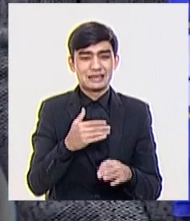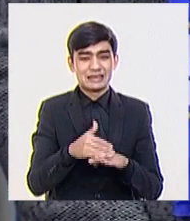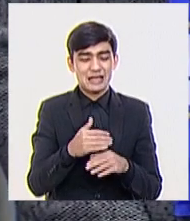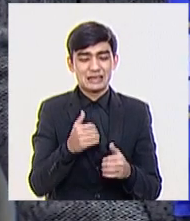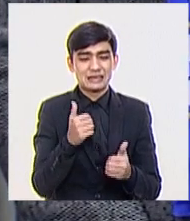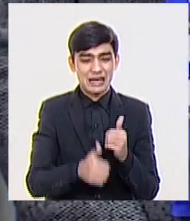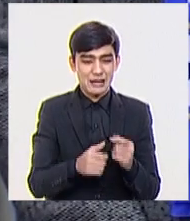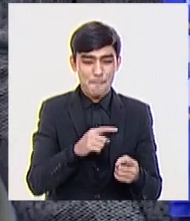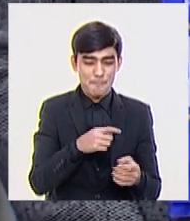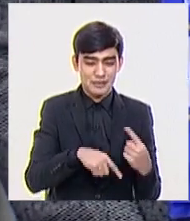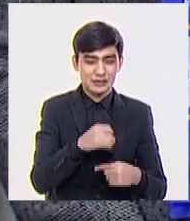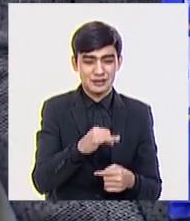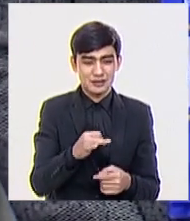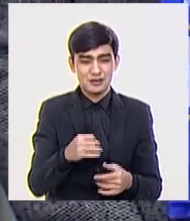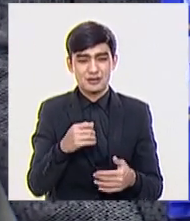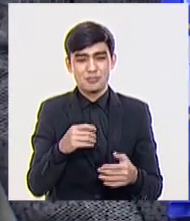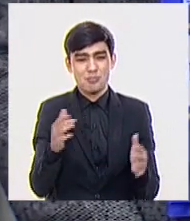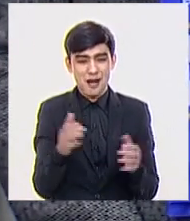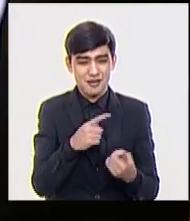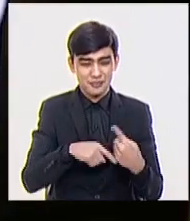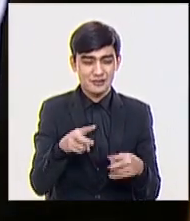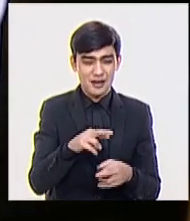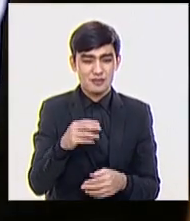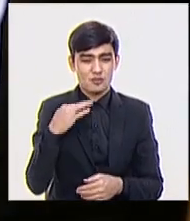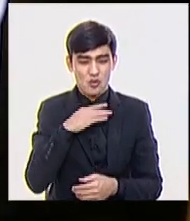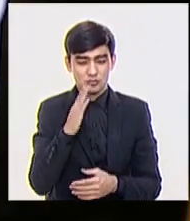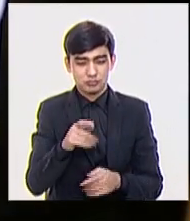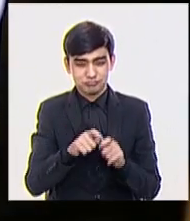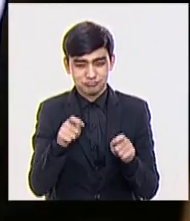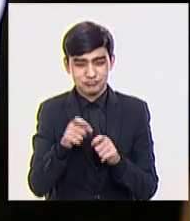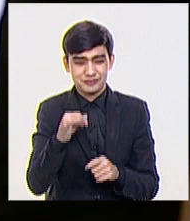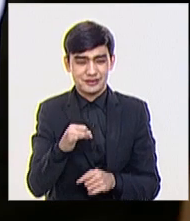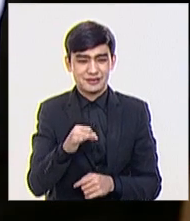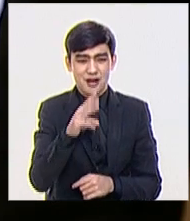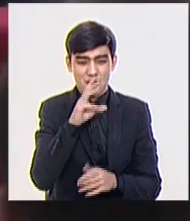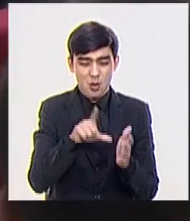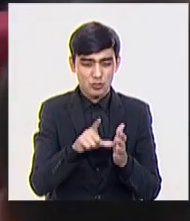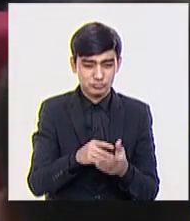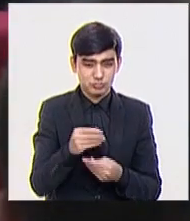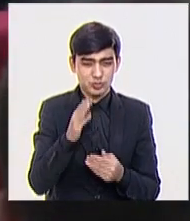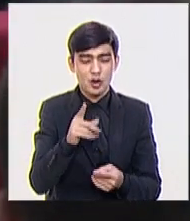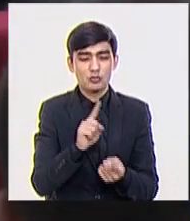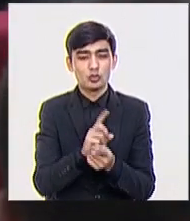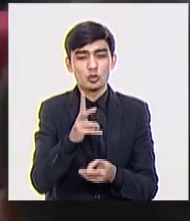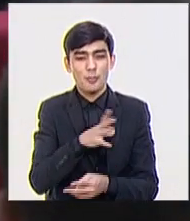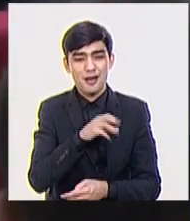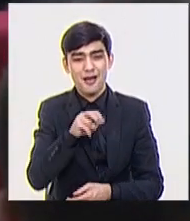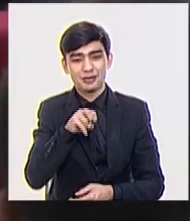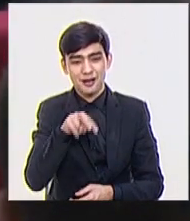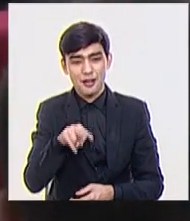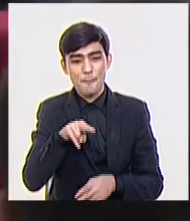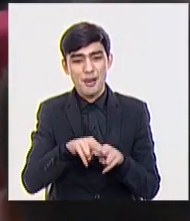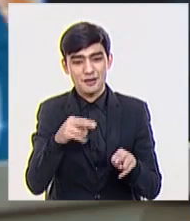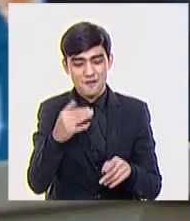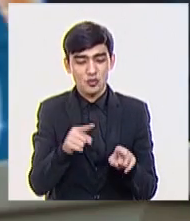дамыған осында бизнес, әрине көп жұмыс орындарын ашады, салық төленеді. Дәл осы облыстың тұрғындармен кездескен адал партиясының мүшелері